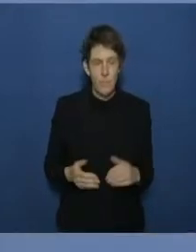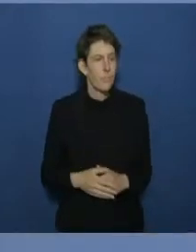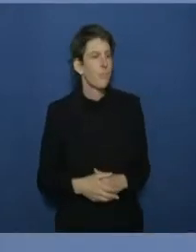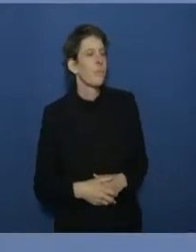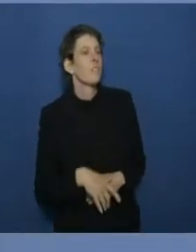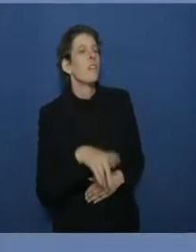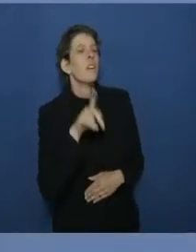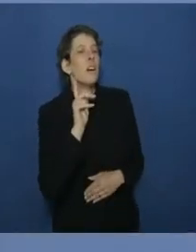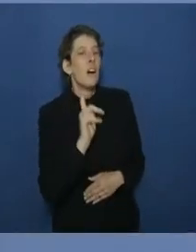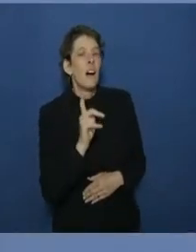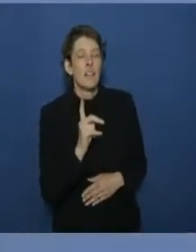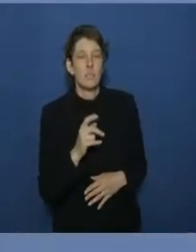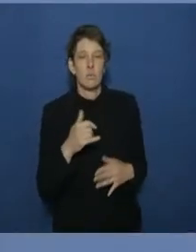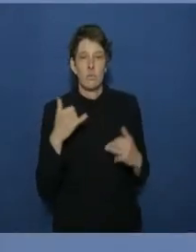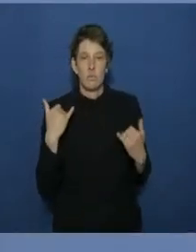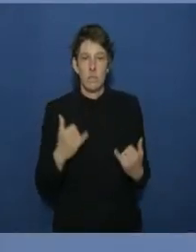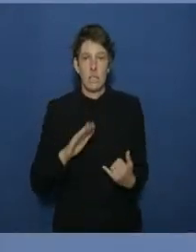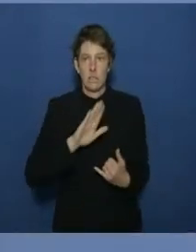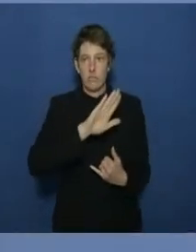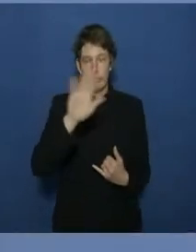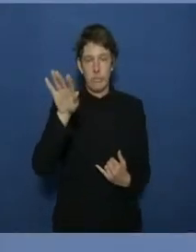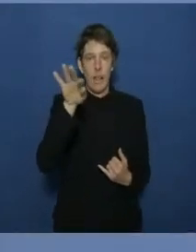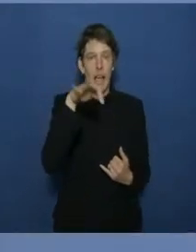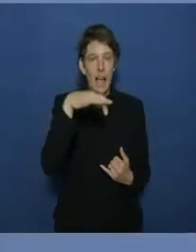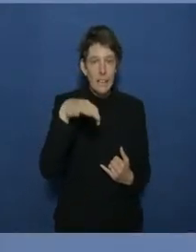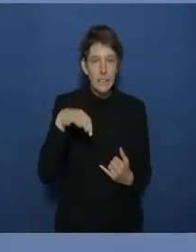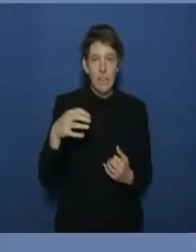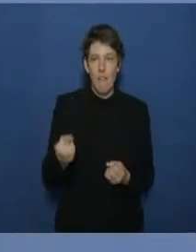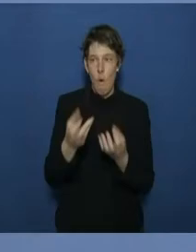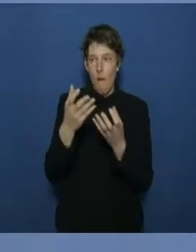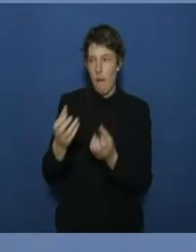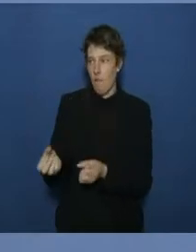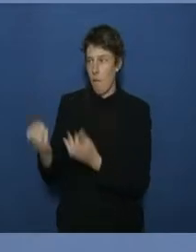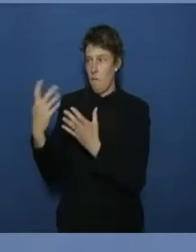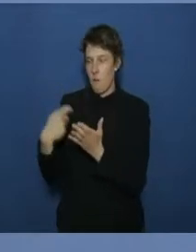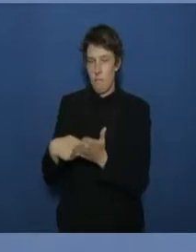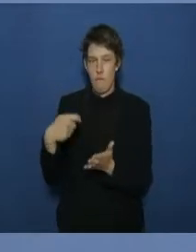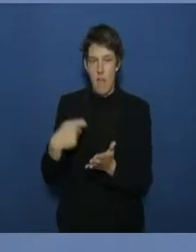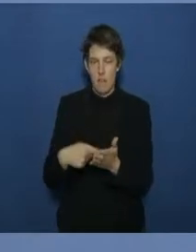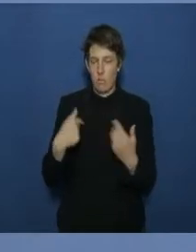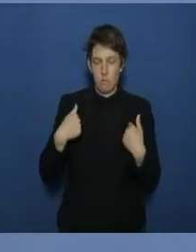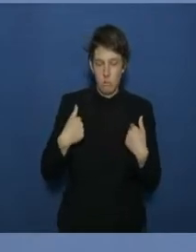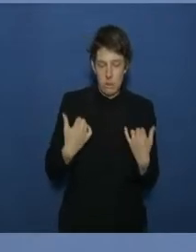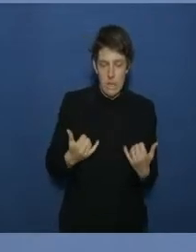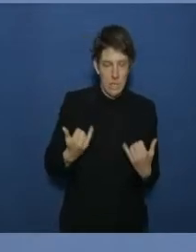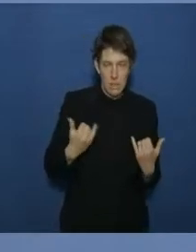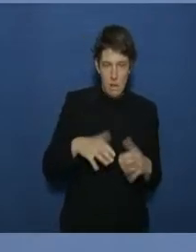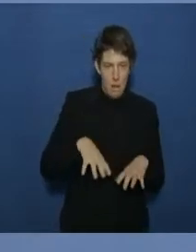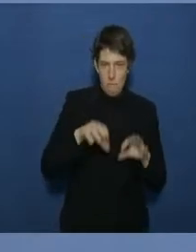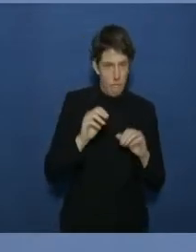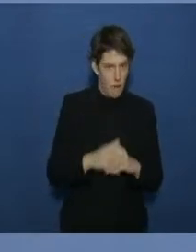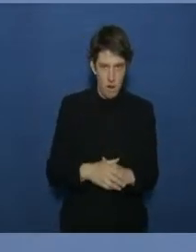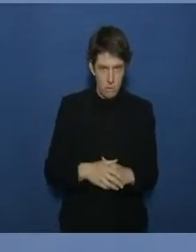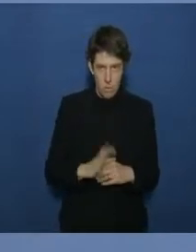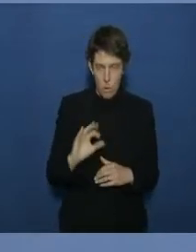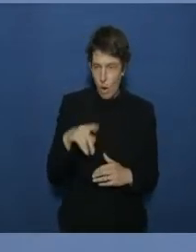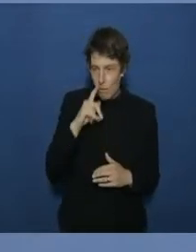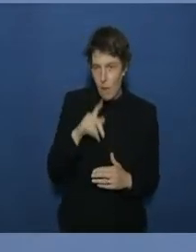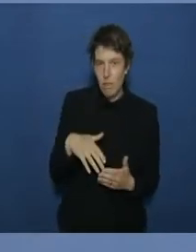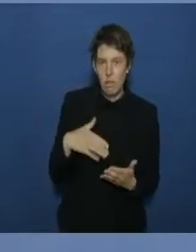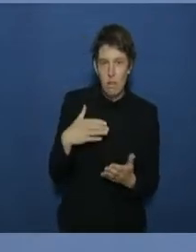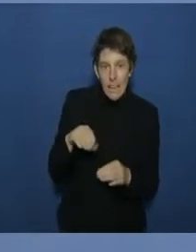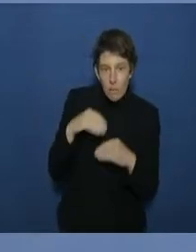ich werde hier nicht in die Bewertung einzelner Vorfälle einsteigen, zu denen ich keine hinreichenden